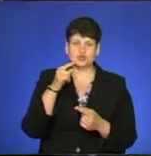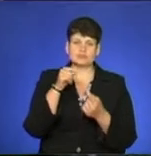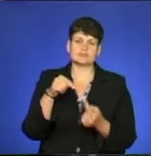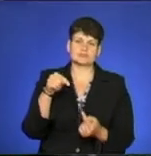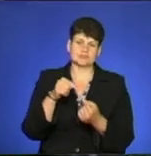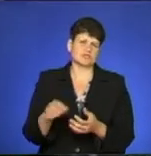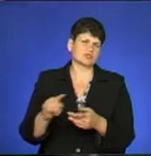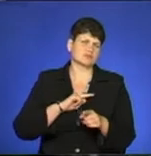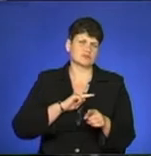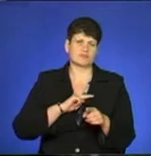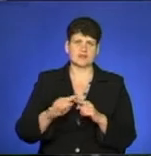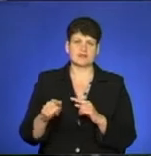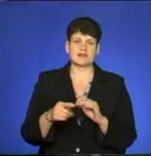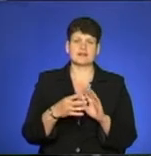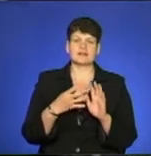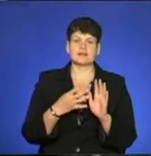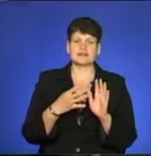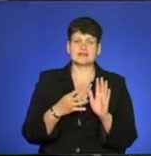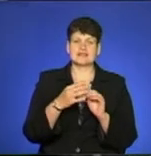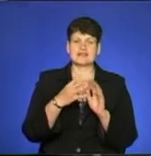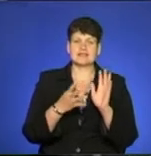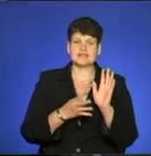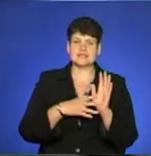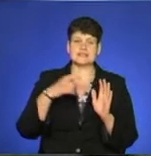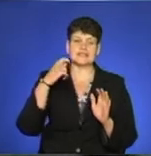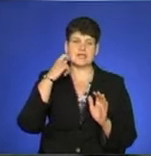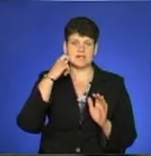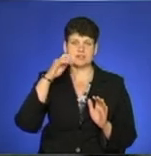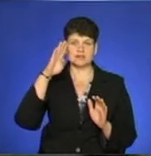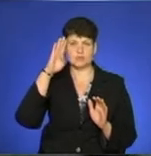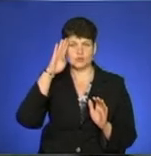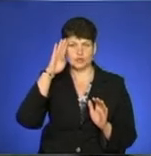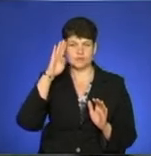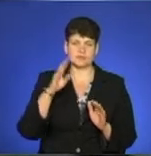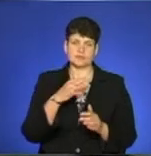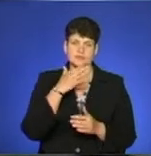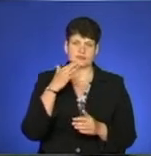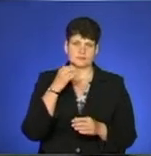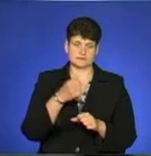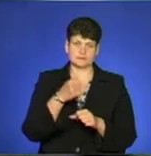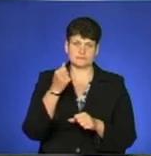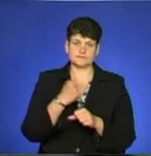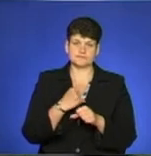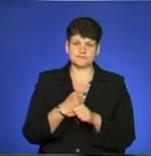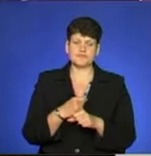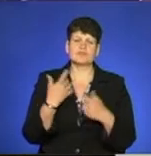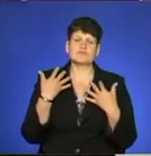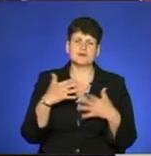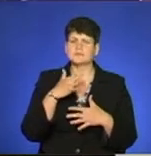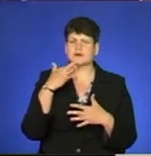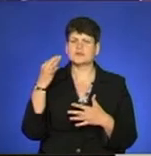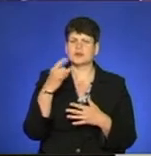встановили швидко, адже 19-річний парубок – герой не одного кримінального провадження. Ним виявився житель міста Тернополя, який вже